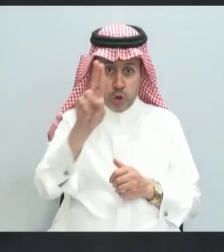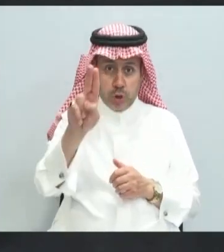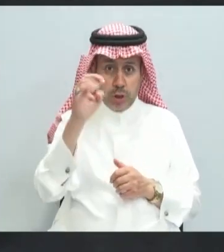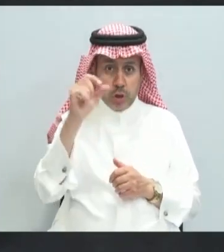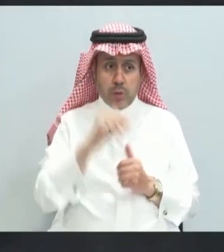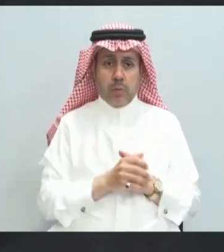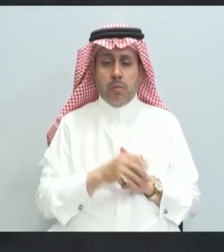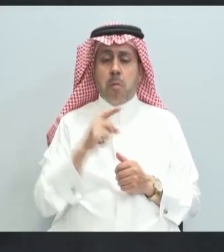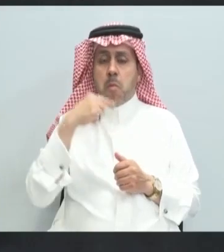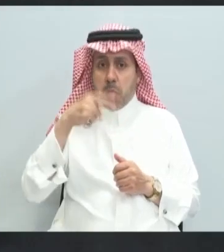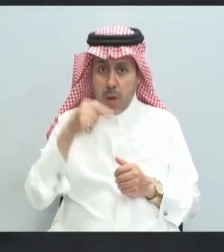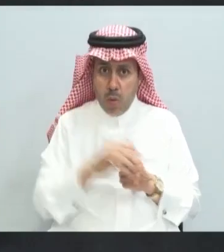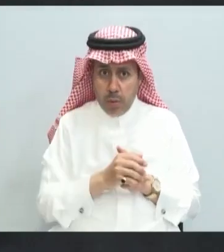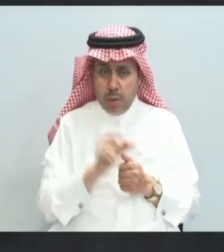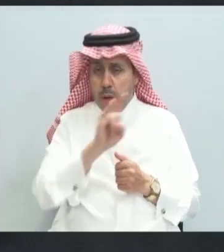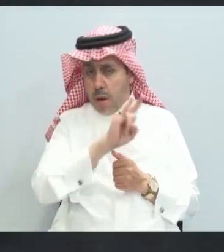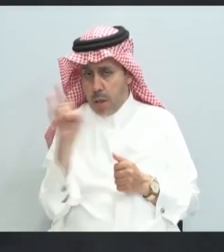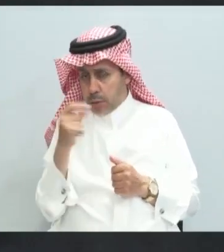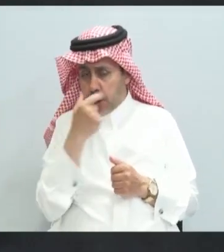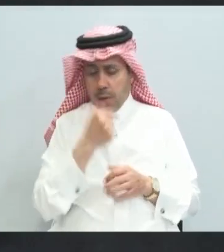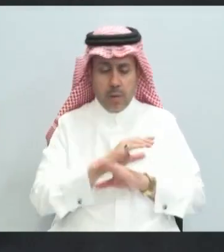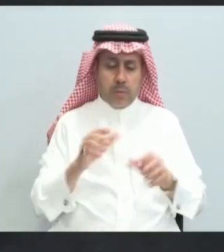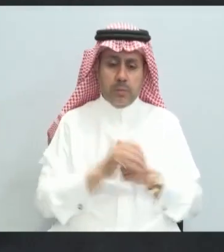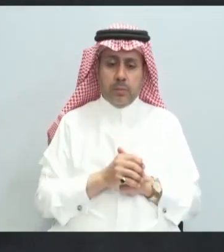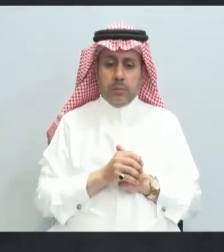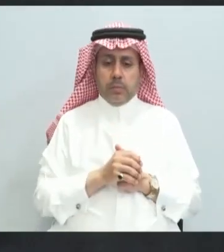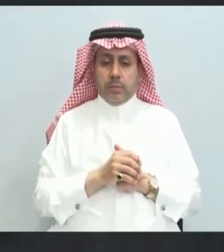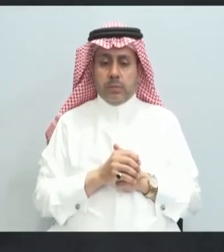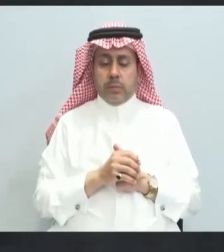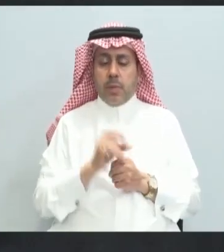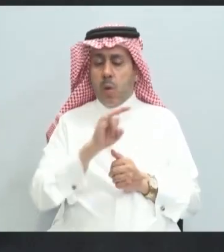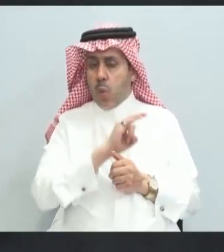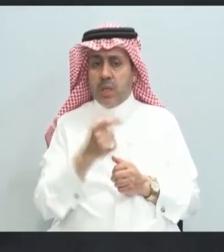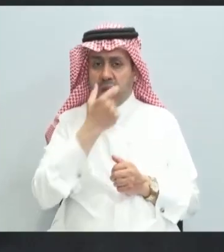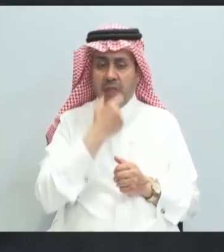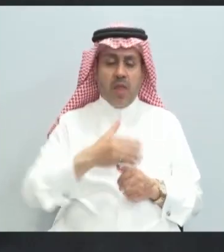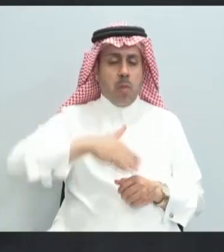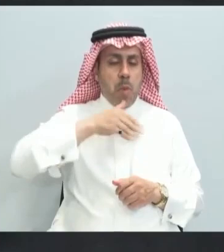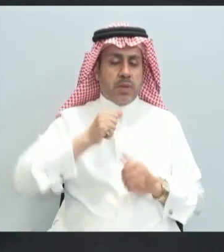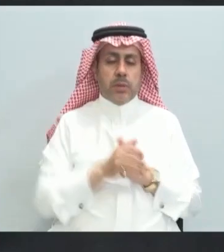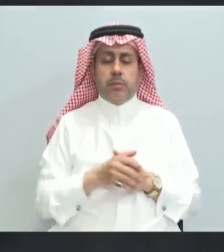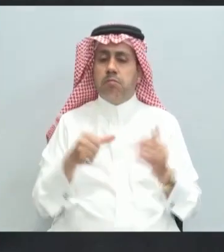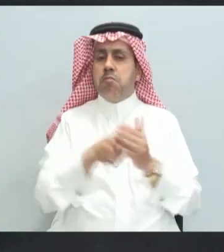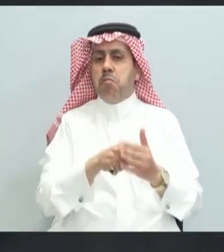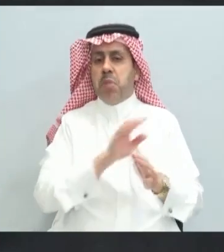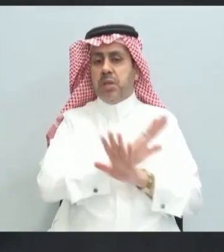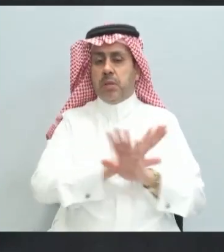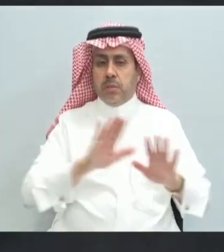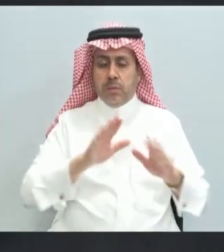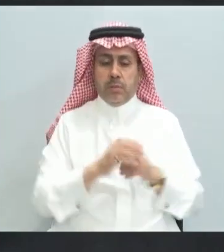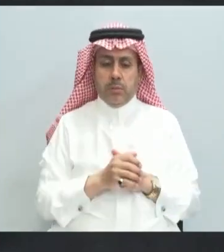أو صاد من الناس، ليست من مقولات النبي صلى الله عليه وسلم، وليست من حديث النبي صلى الله عليه وسلم أبدا،